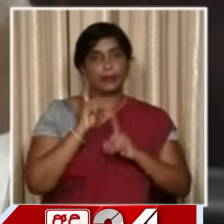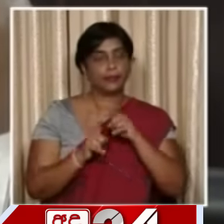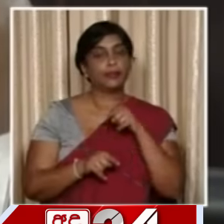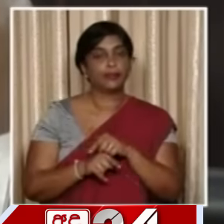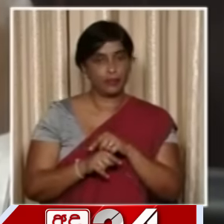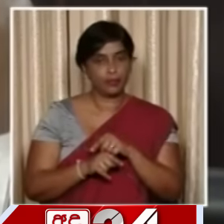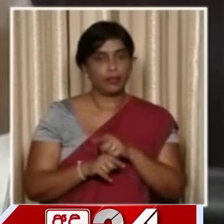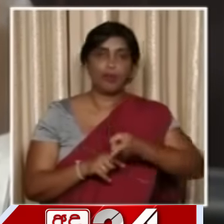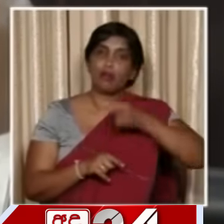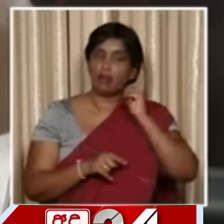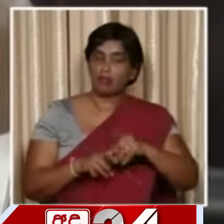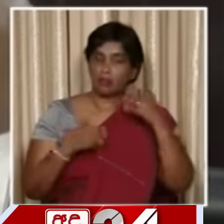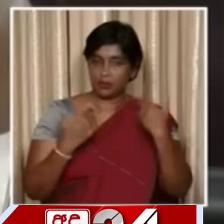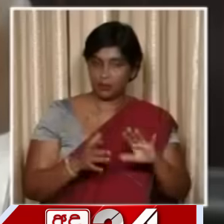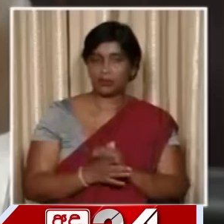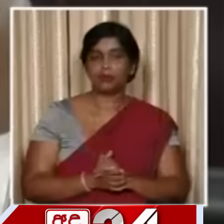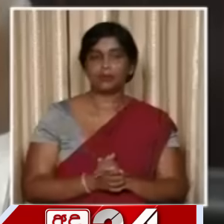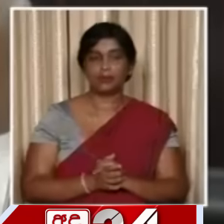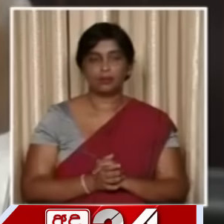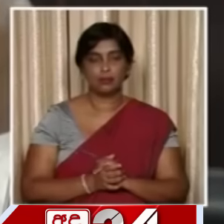විසින් සම්මත කර තියෙනවා.